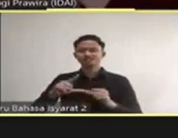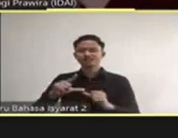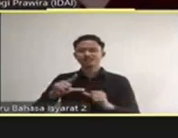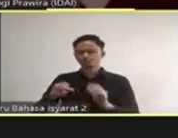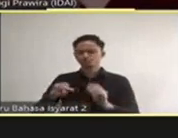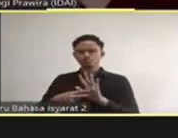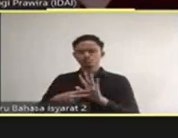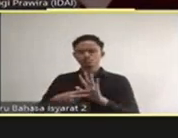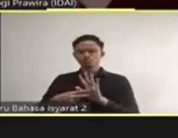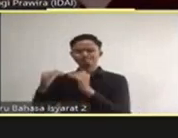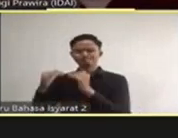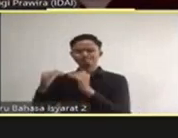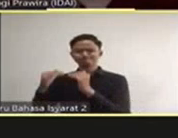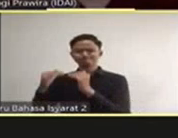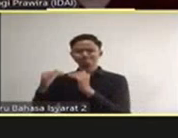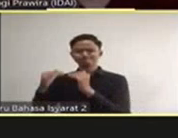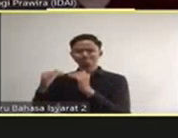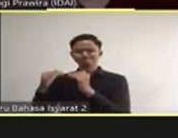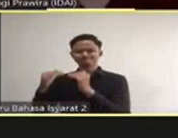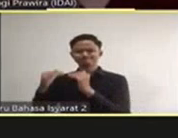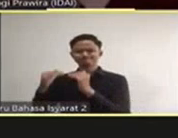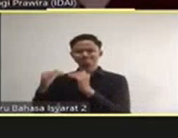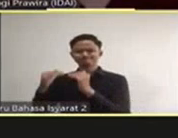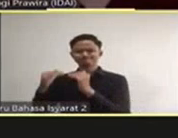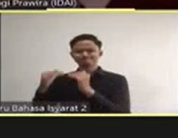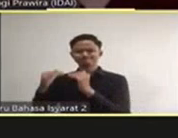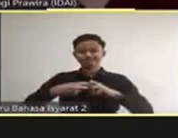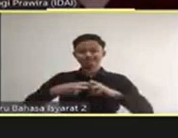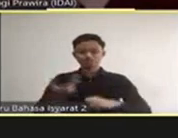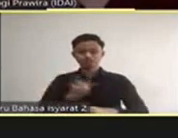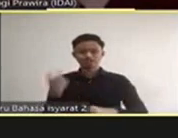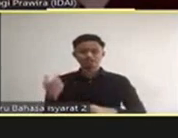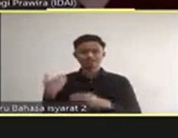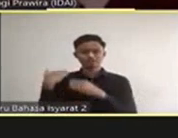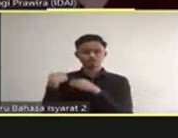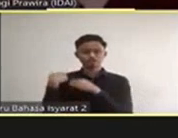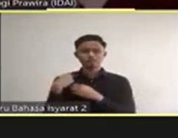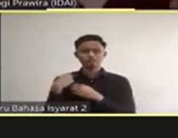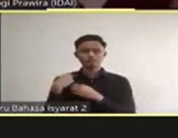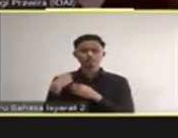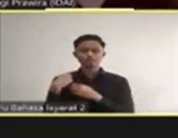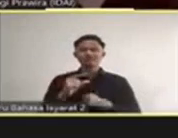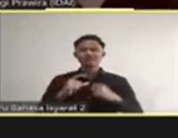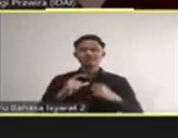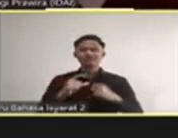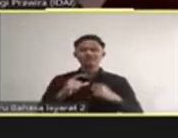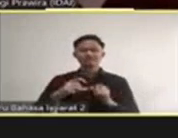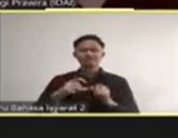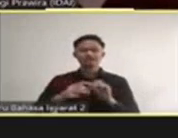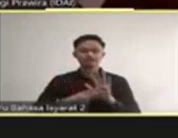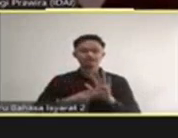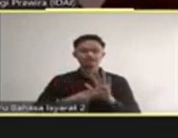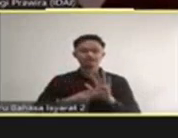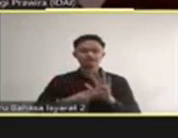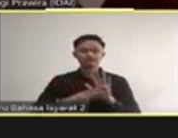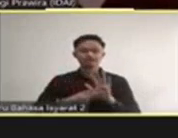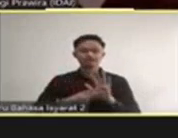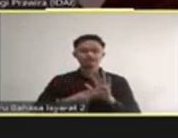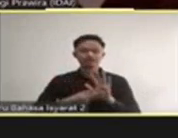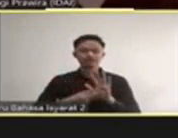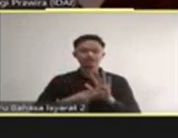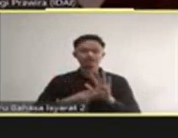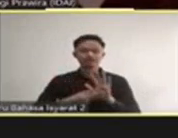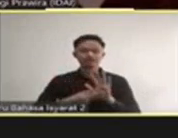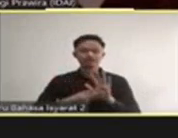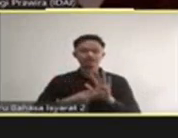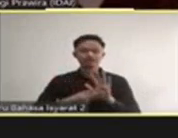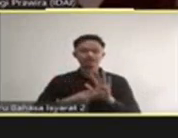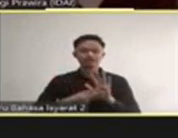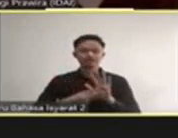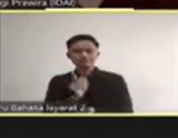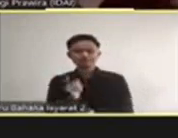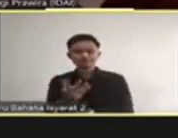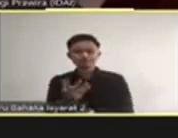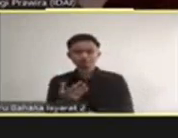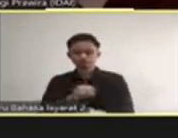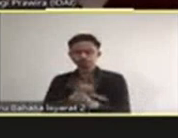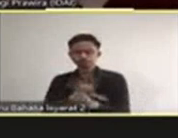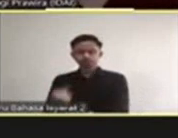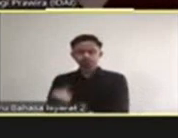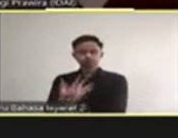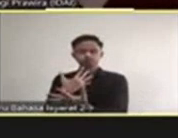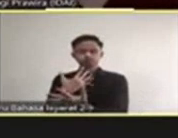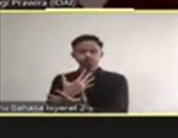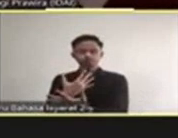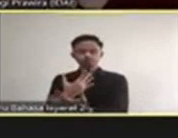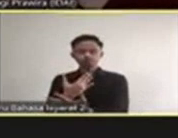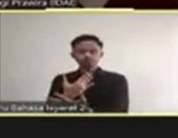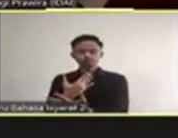Gitu. Jadi beberapa kasus yang kami tangani di RSCM, itu memang anak-anak yang meninggal karena terkonfirmasi COVID ini juga